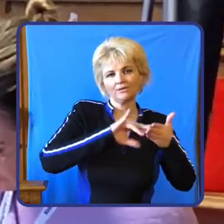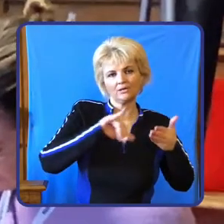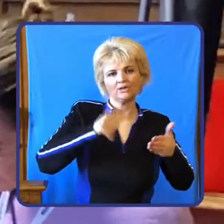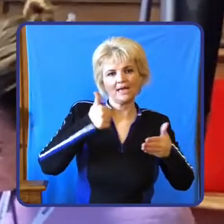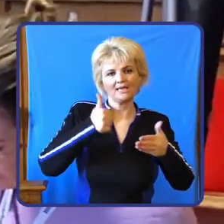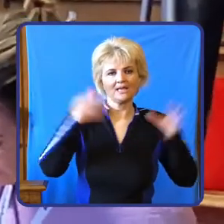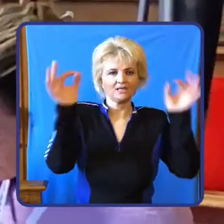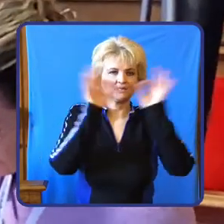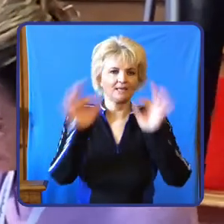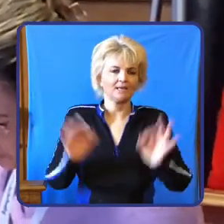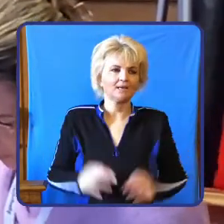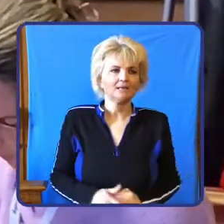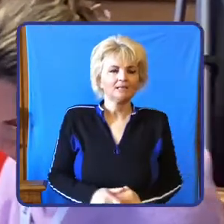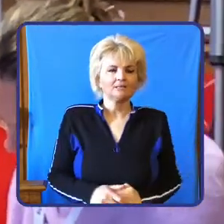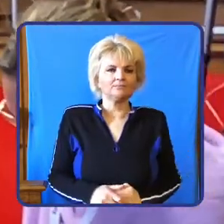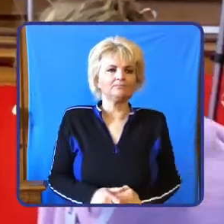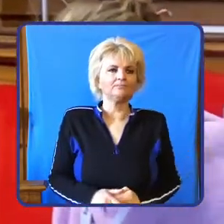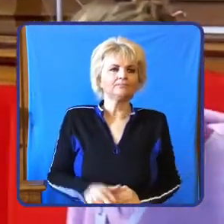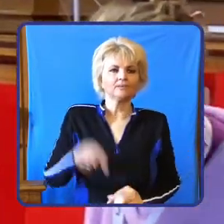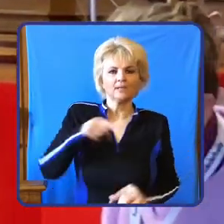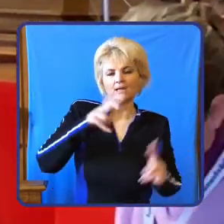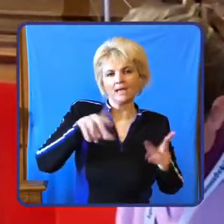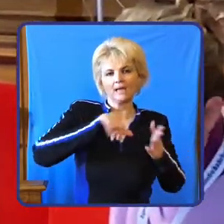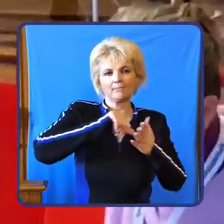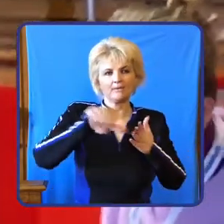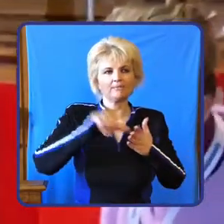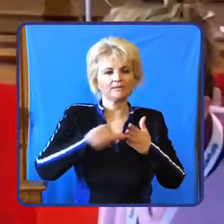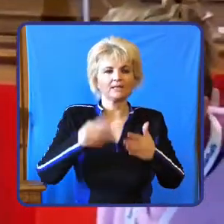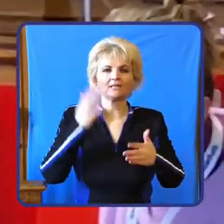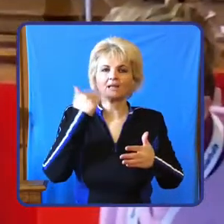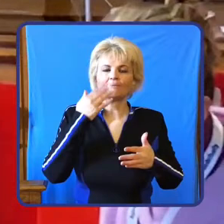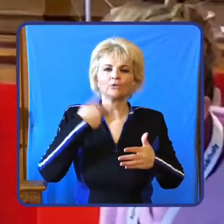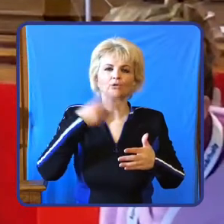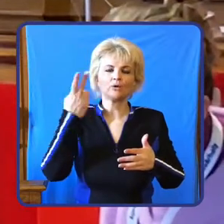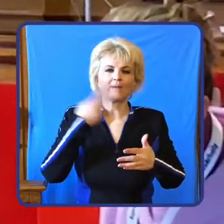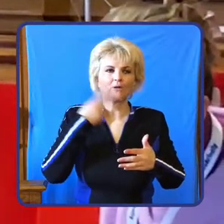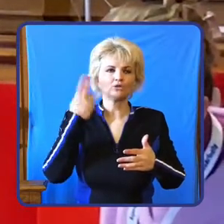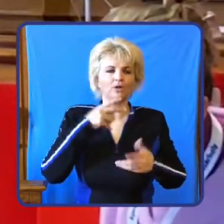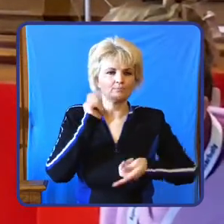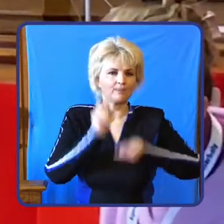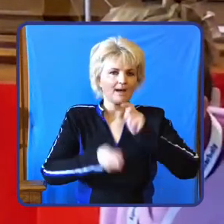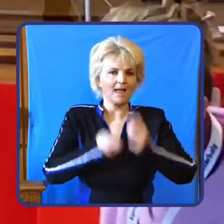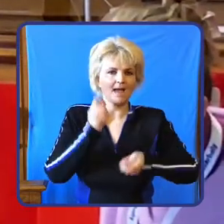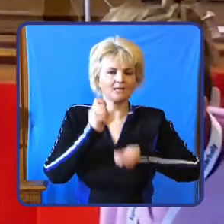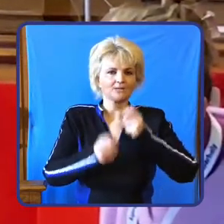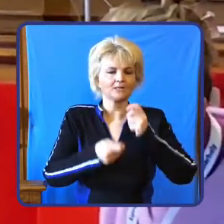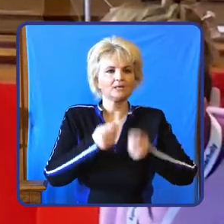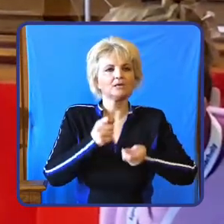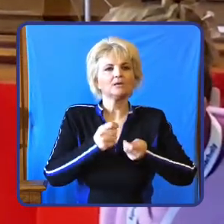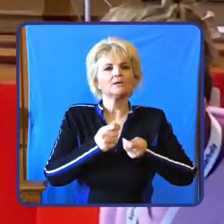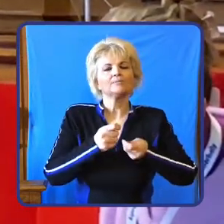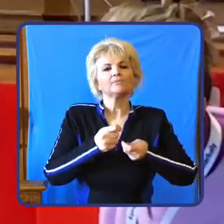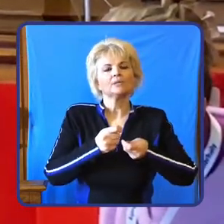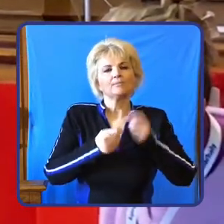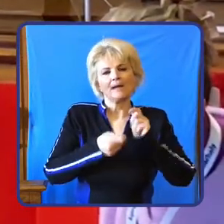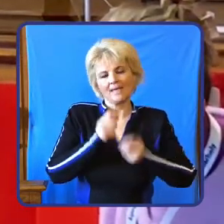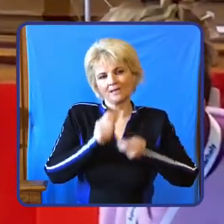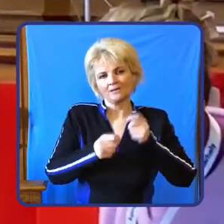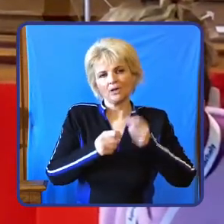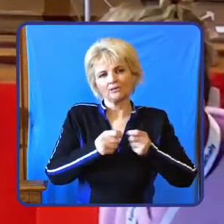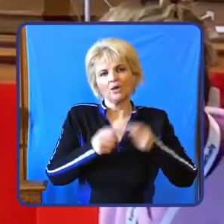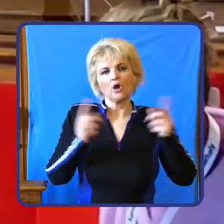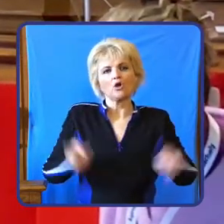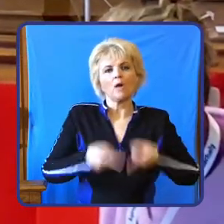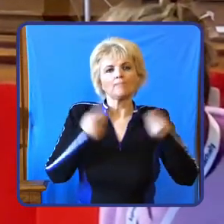cégét. Ezt sajnos be kell fizetnünk, mivel nem volt normálisan megpályáztatva a kampányfuvarosnak a tevékenysége. Itt szeretnék